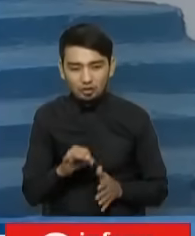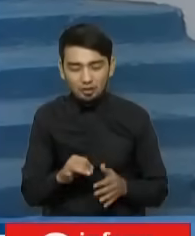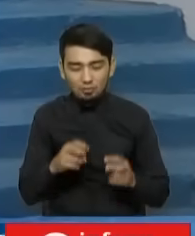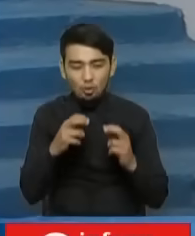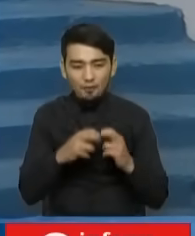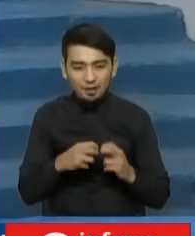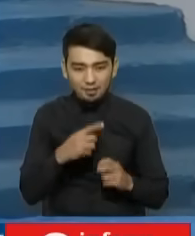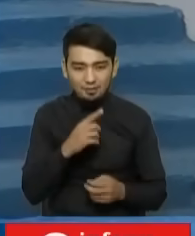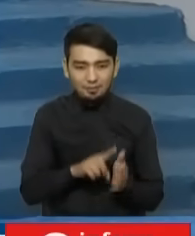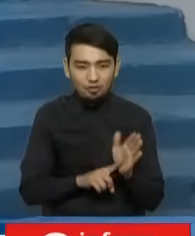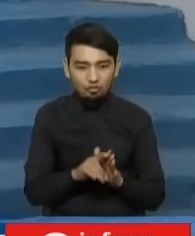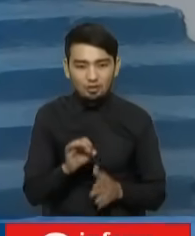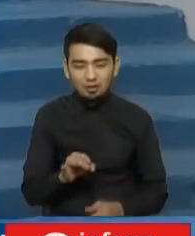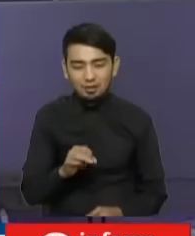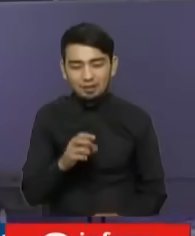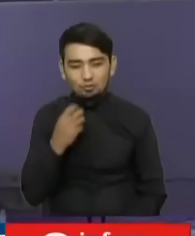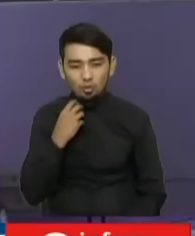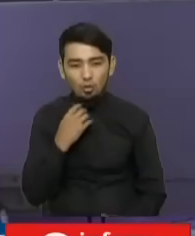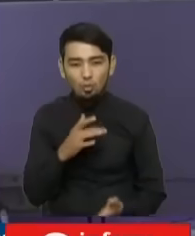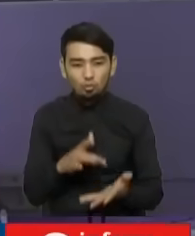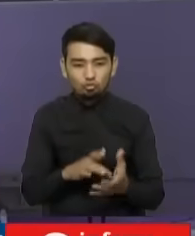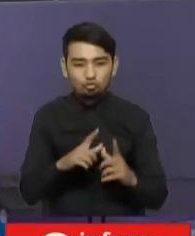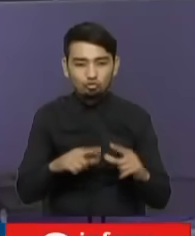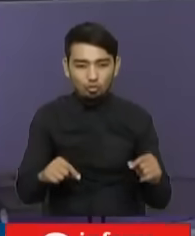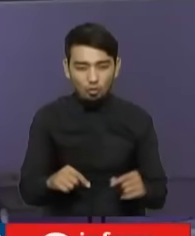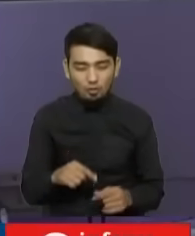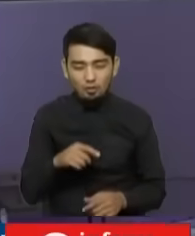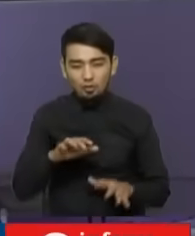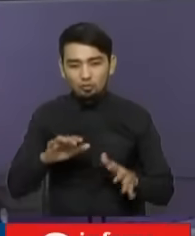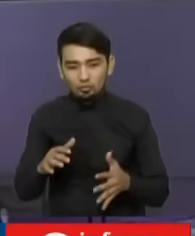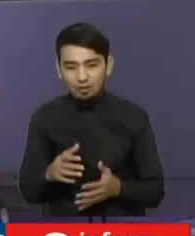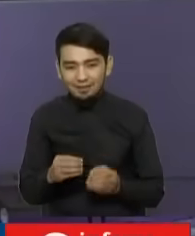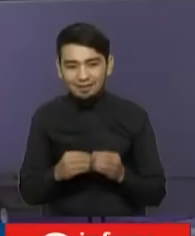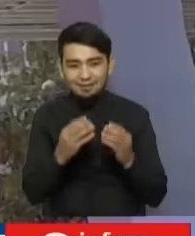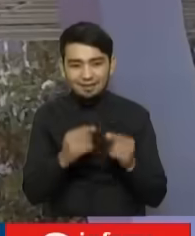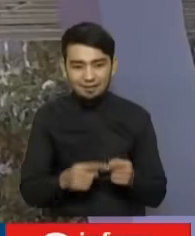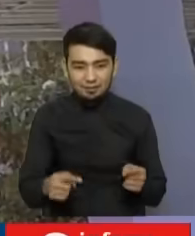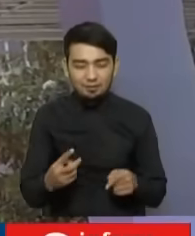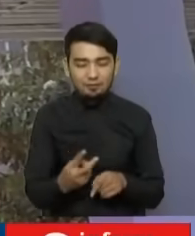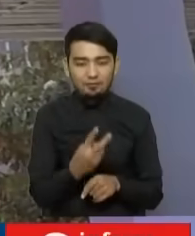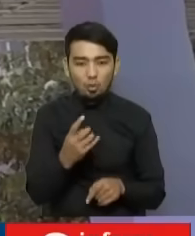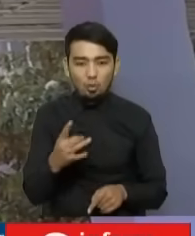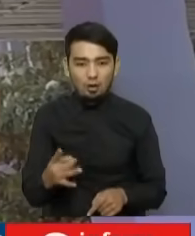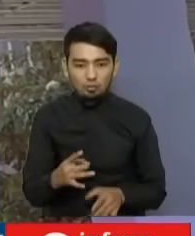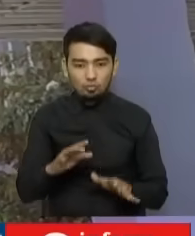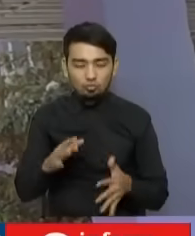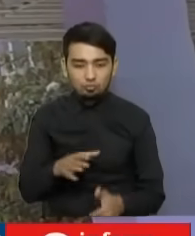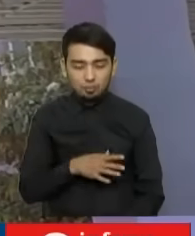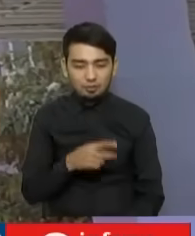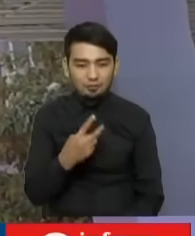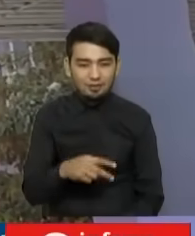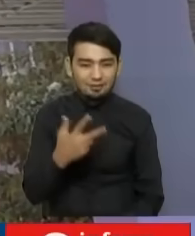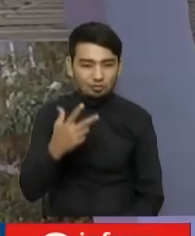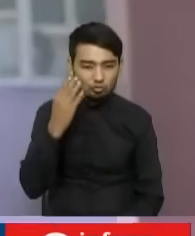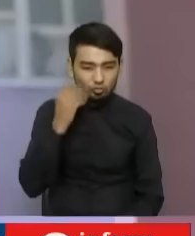жатқанын жеткізді. Айта кетейік, Қызылорда қаласында мектептерде келеңсіз оқиға 10 күн ішінде екінші рет қайталанды. 23